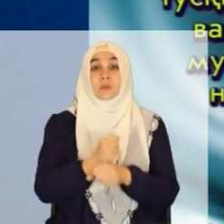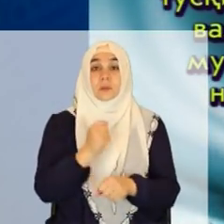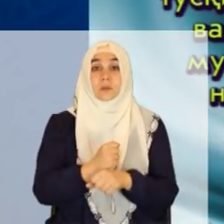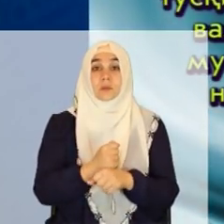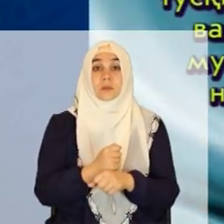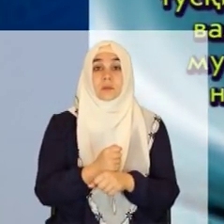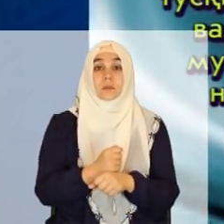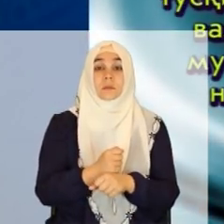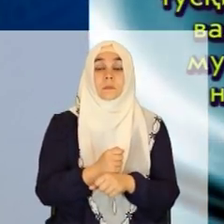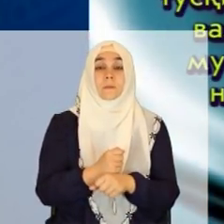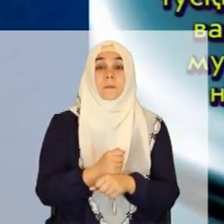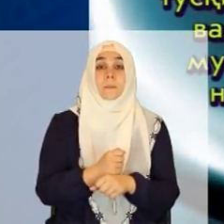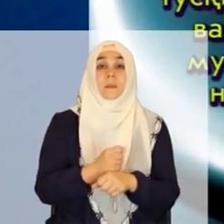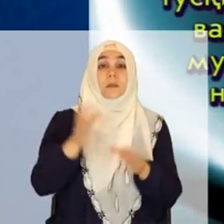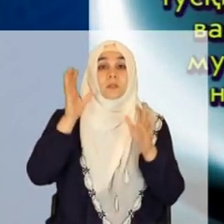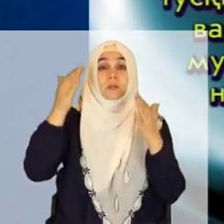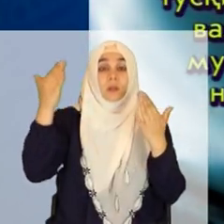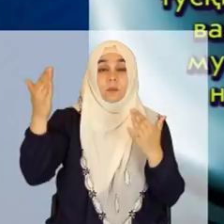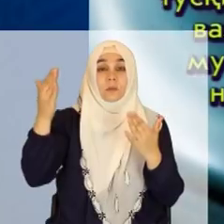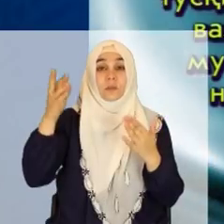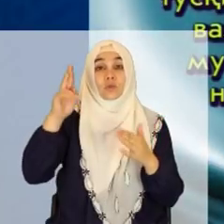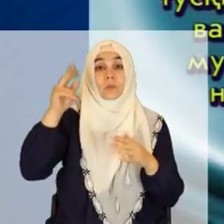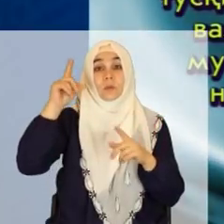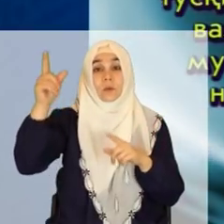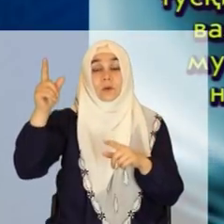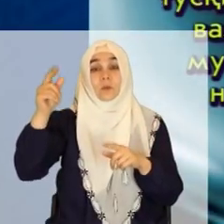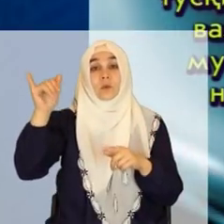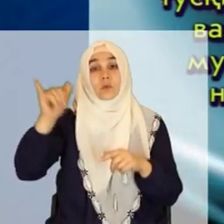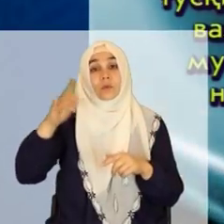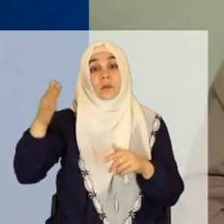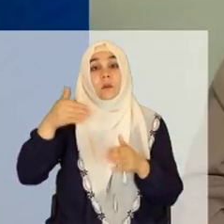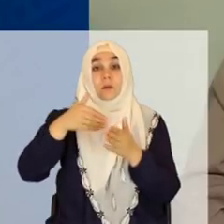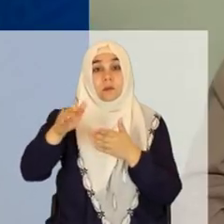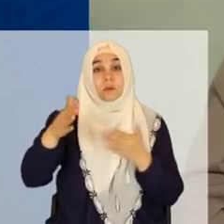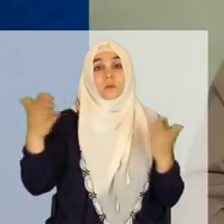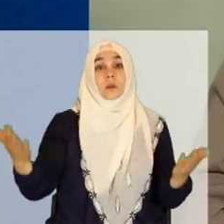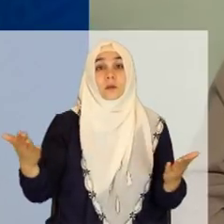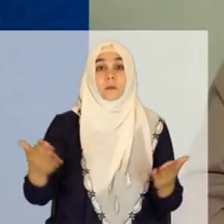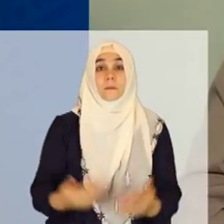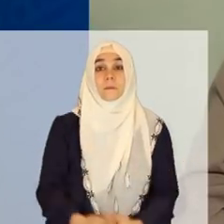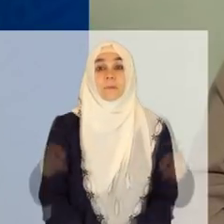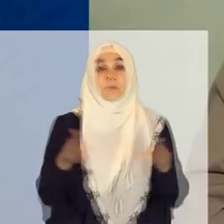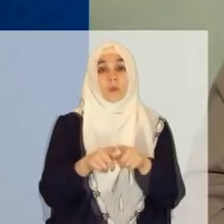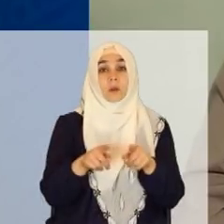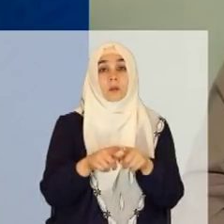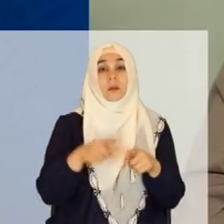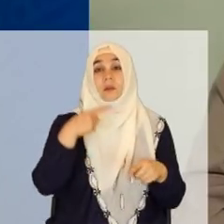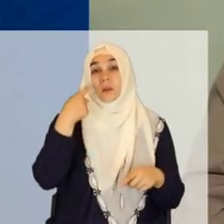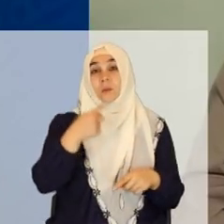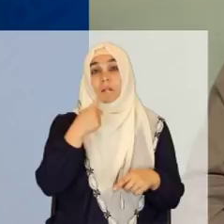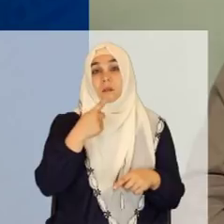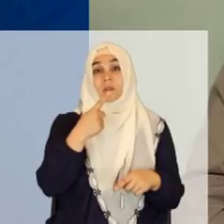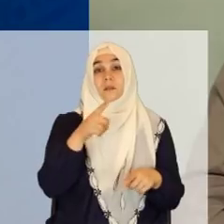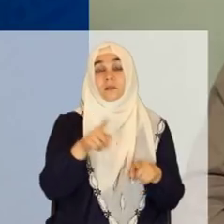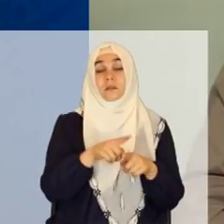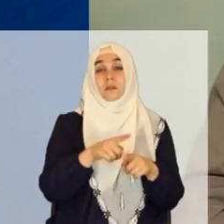kanday yol tutuş mümkün ve talebeden cümle namazı sakit buladı mı? Unaqa demak gaplar,